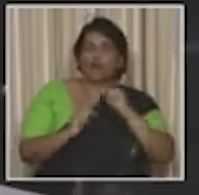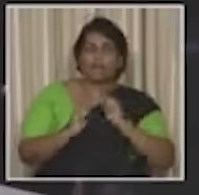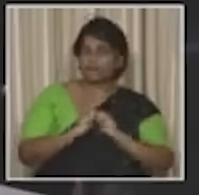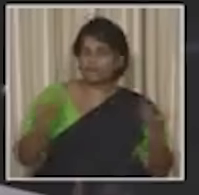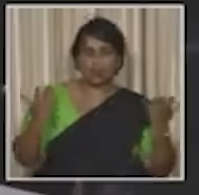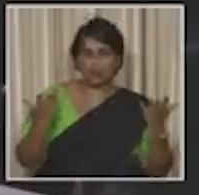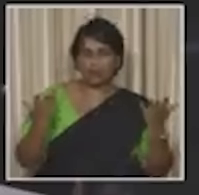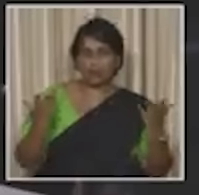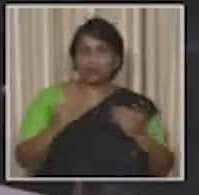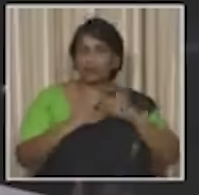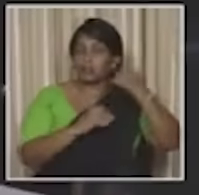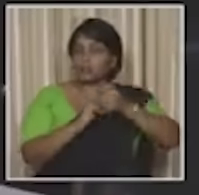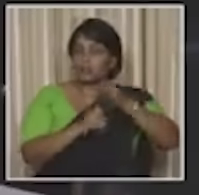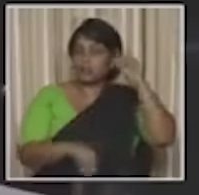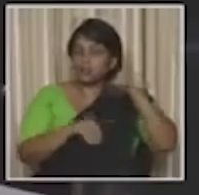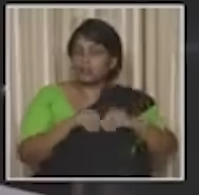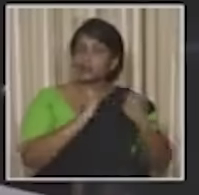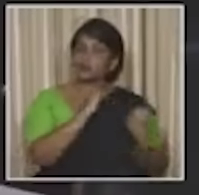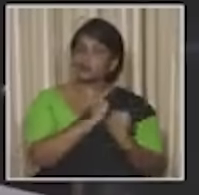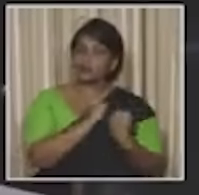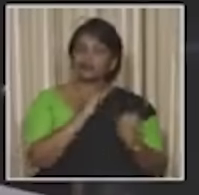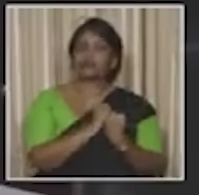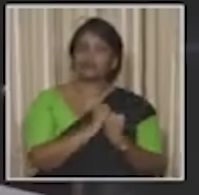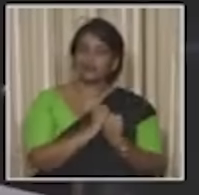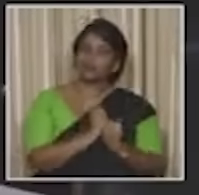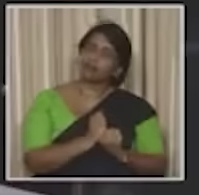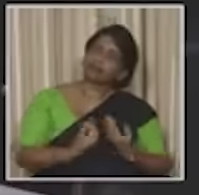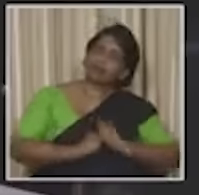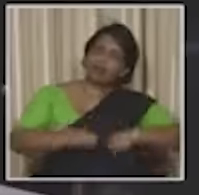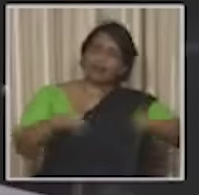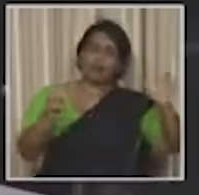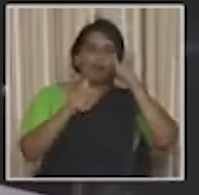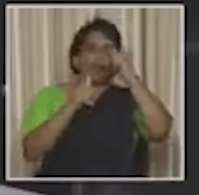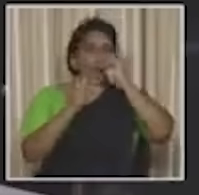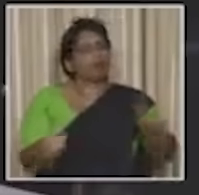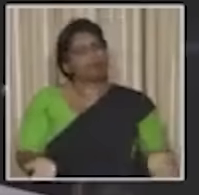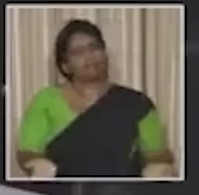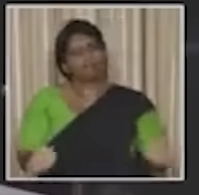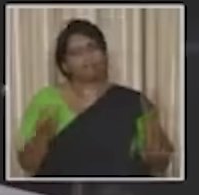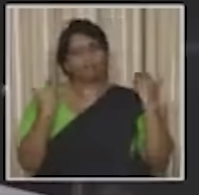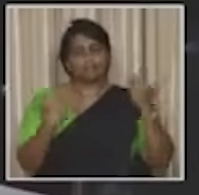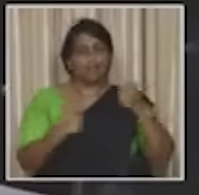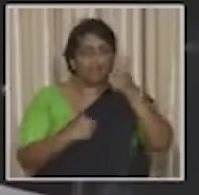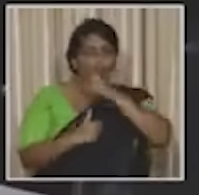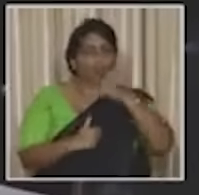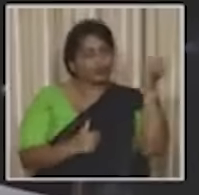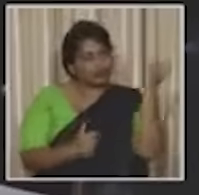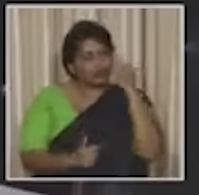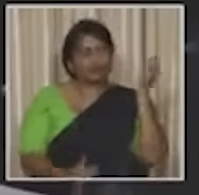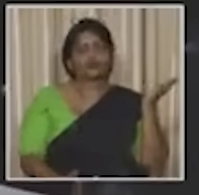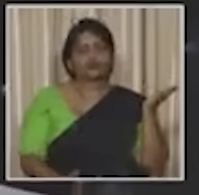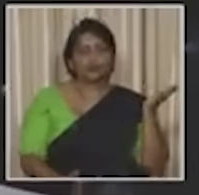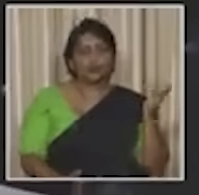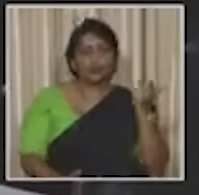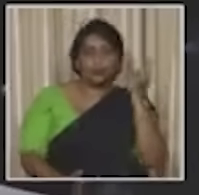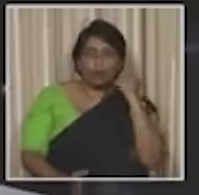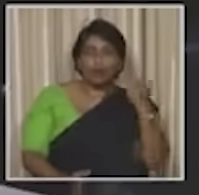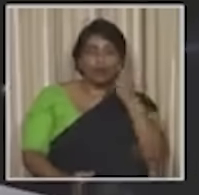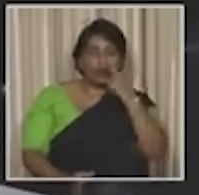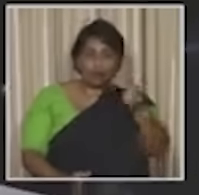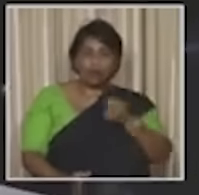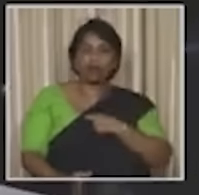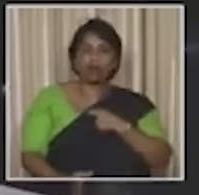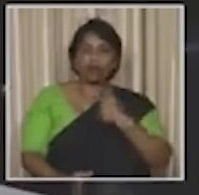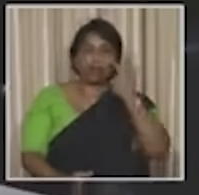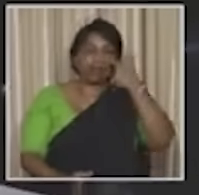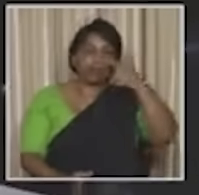dakne. Ilang ke janadi pecanda sahayakan. Itu wholesale horakan karena di latino. Horakan bau dan nama. Dan negara ini lah batakino.